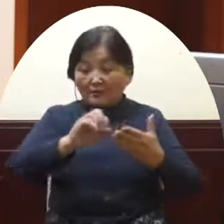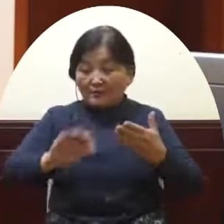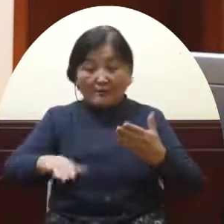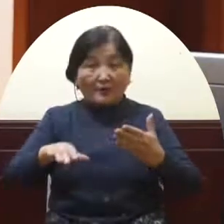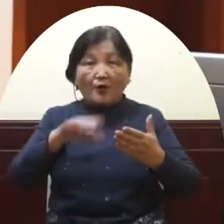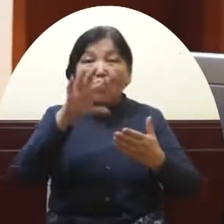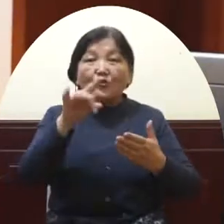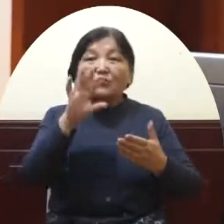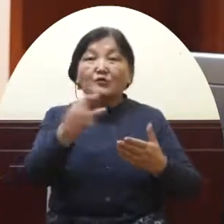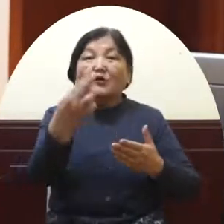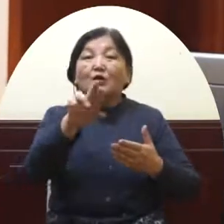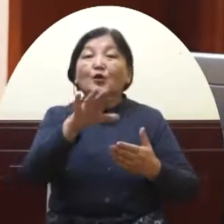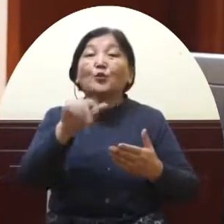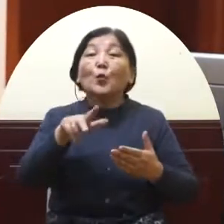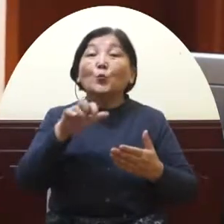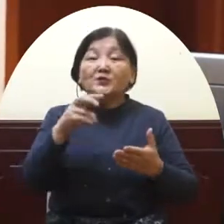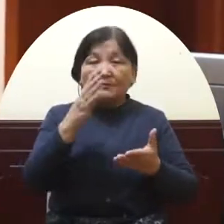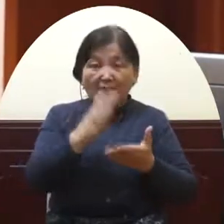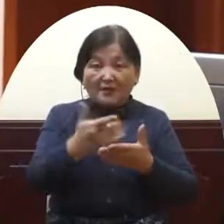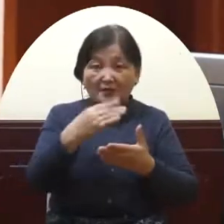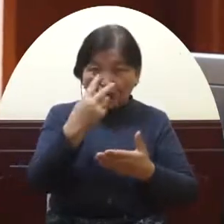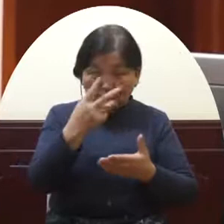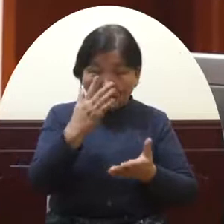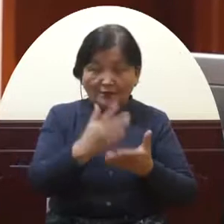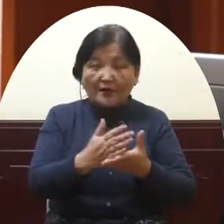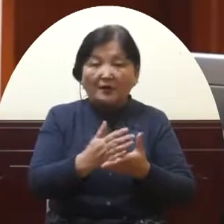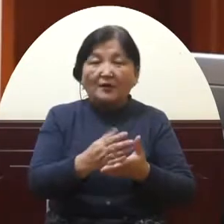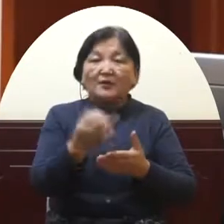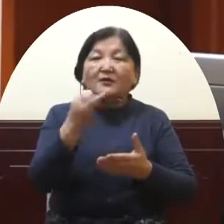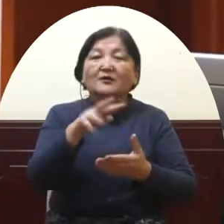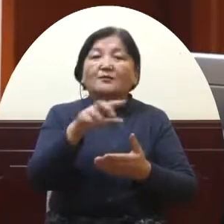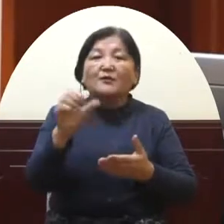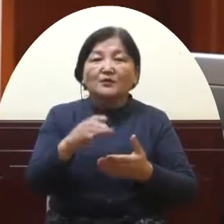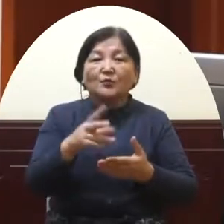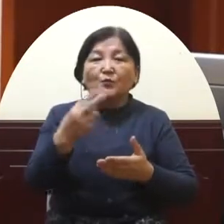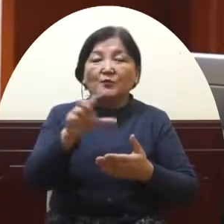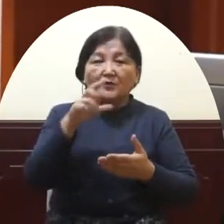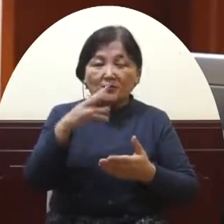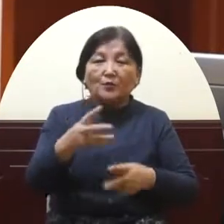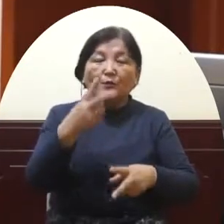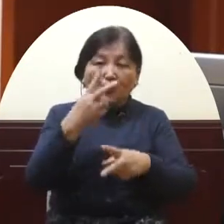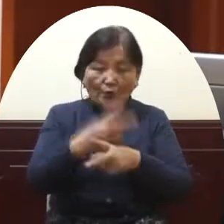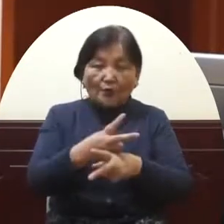анхаарах ёстой гэдэг үүднээс би бол энэ үндсэн хуулинд сонгогчийн эрхтэй холбоотой болон